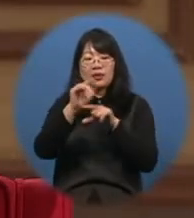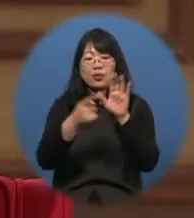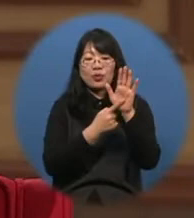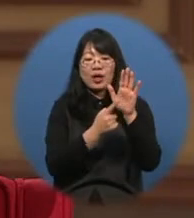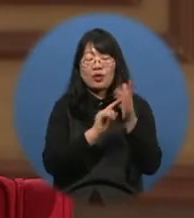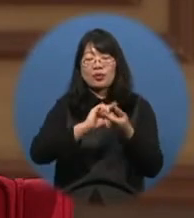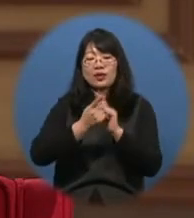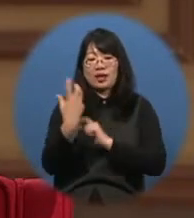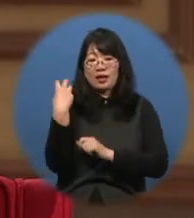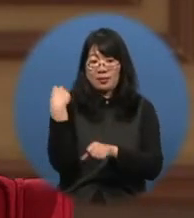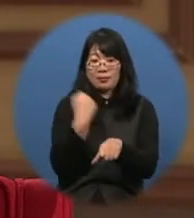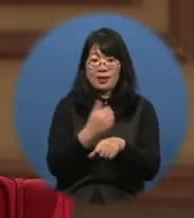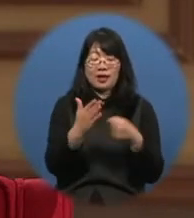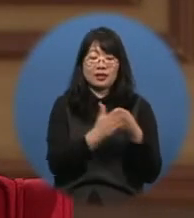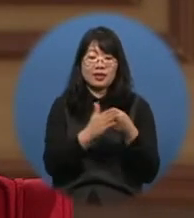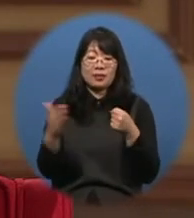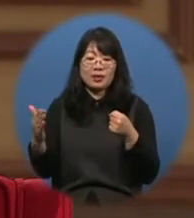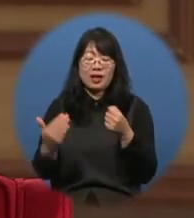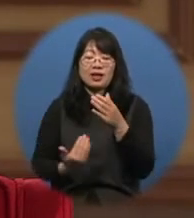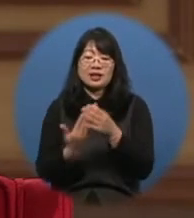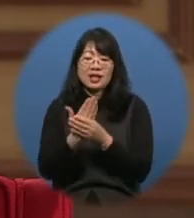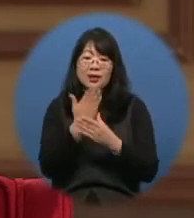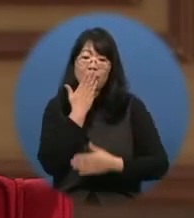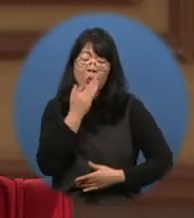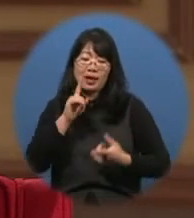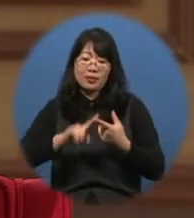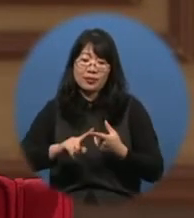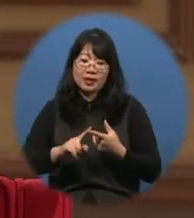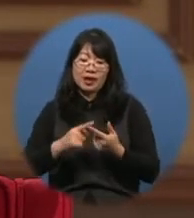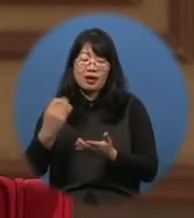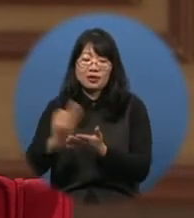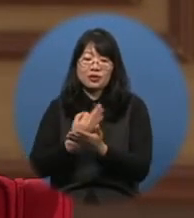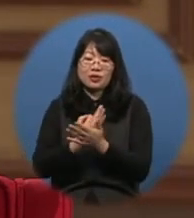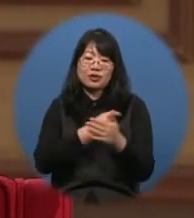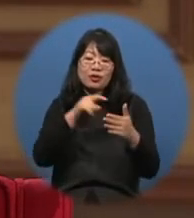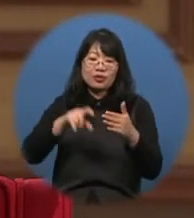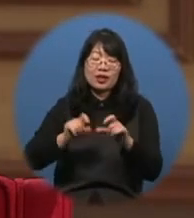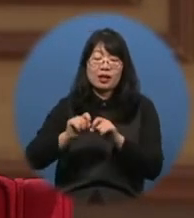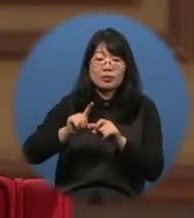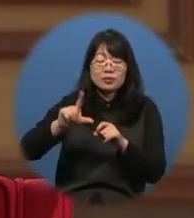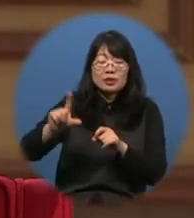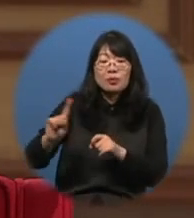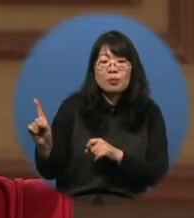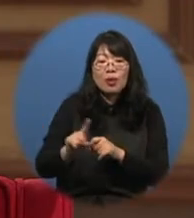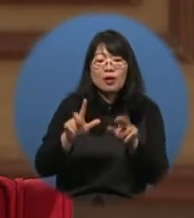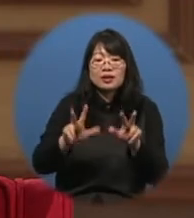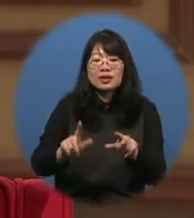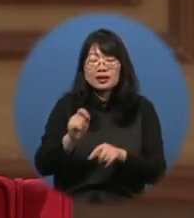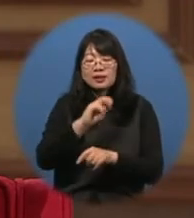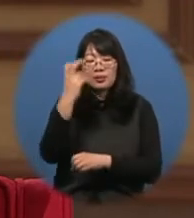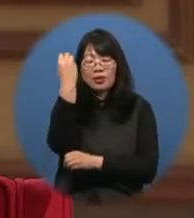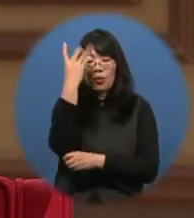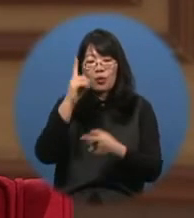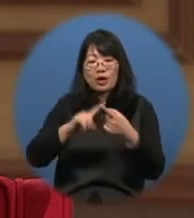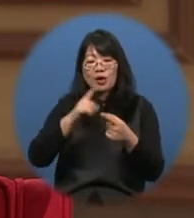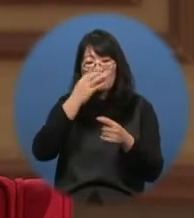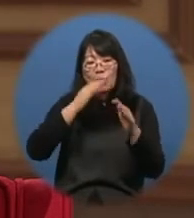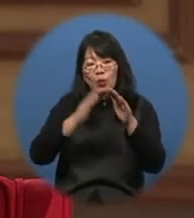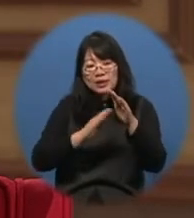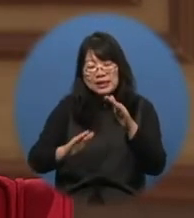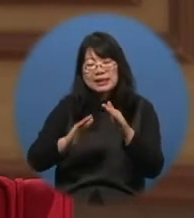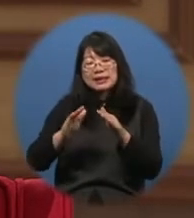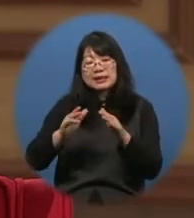광고를 대행하면서 그렇죠. 발생하게 되는 수입 중에서 상당 부분이 이제 언론 공익